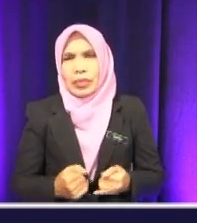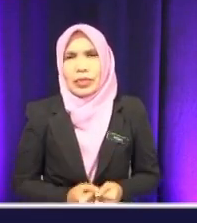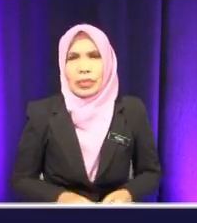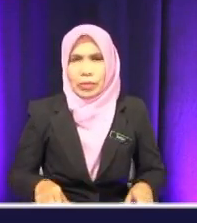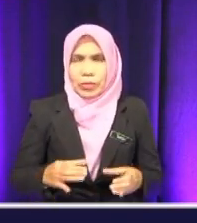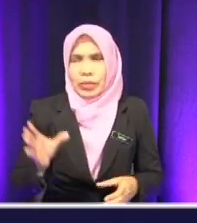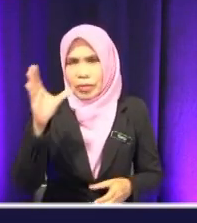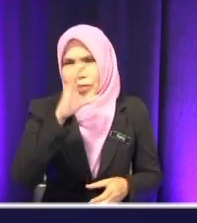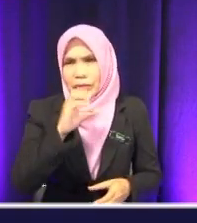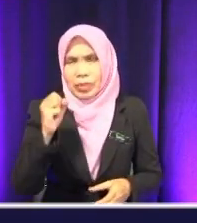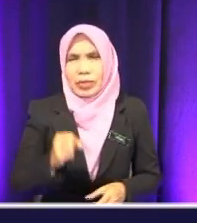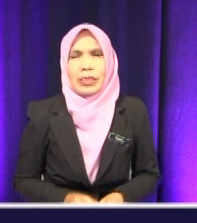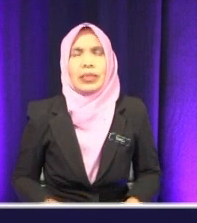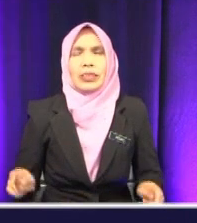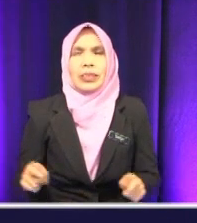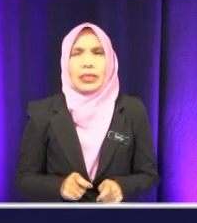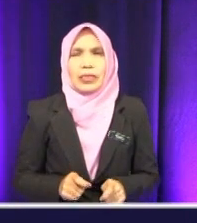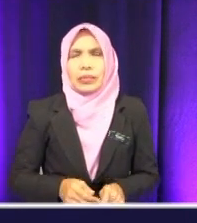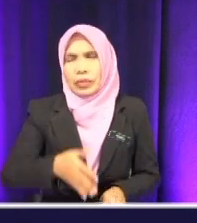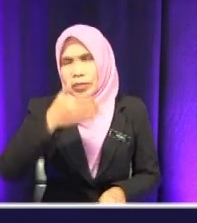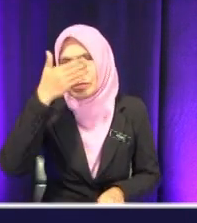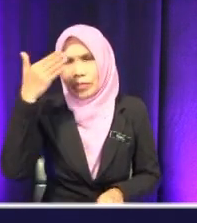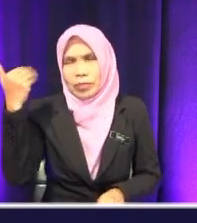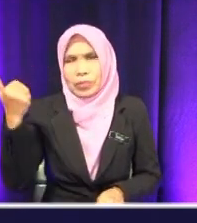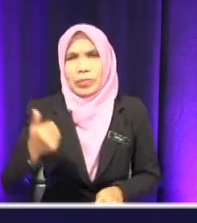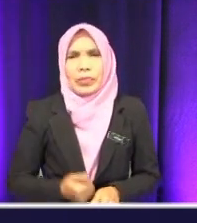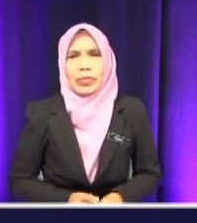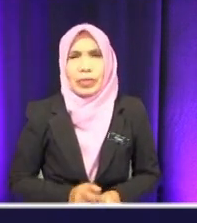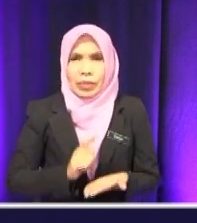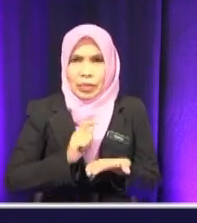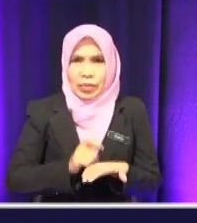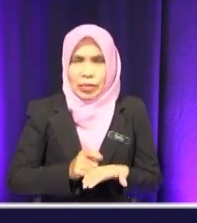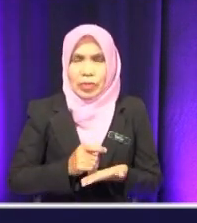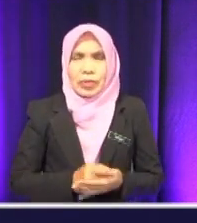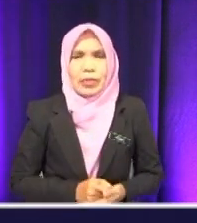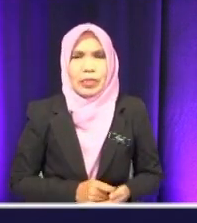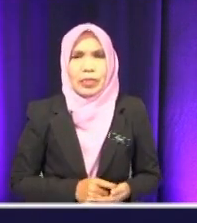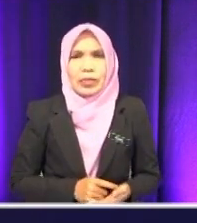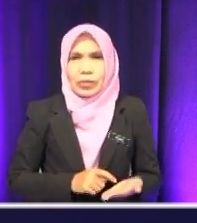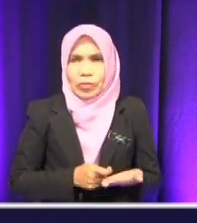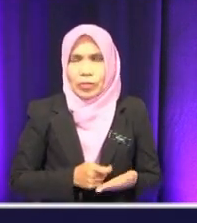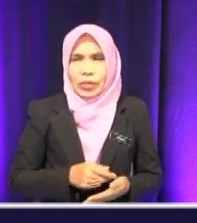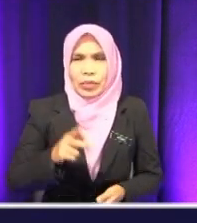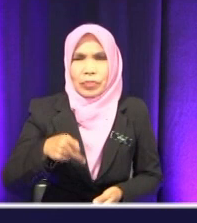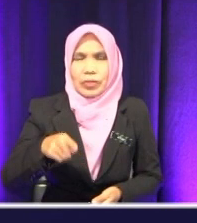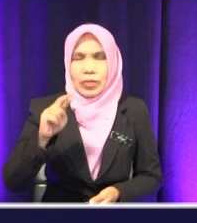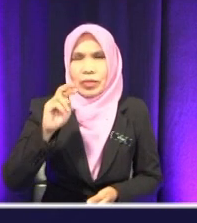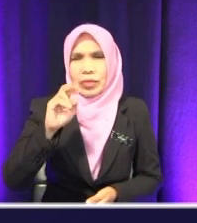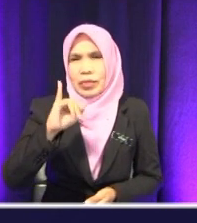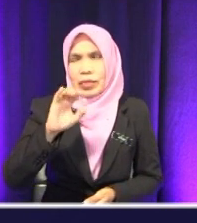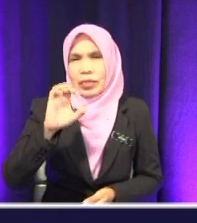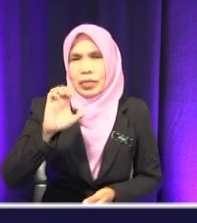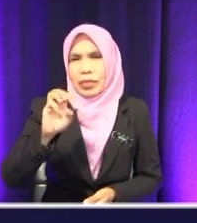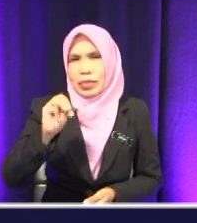tetapi telupe nak Tanda kunci primer dan juga Tiada Nama jadwal ada